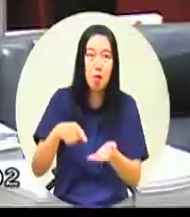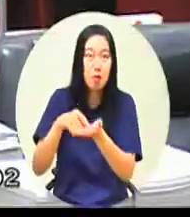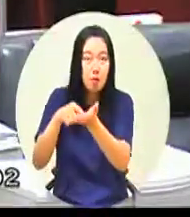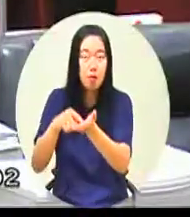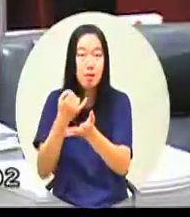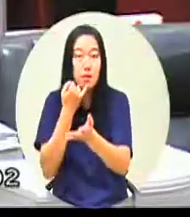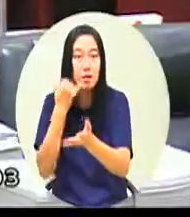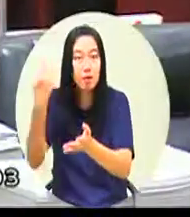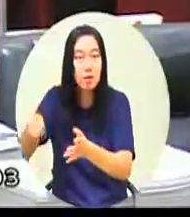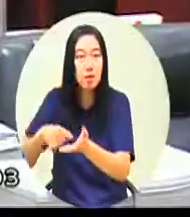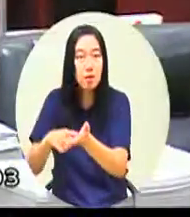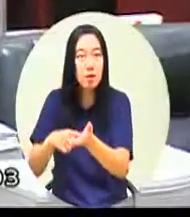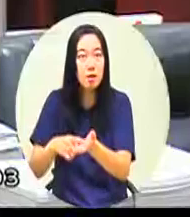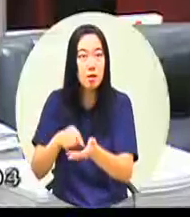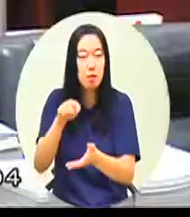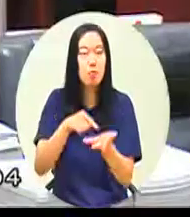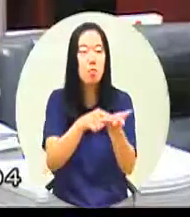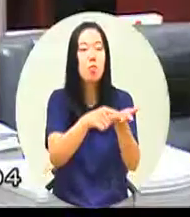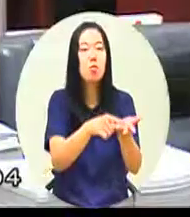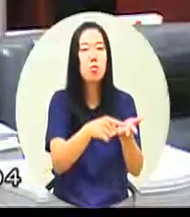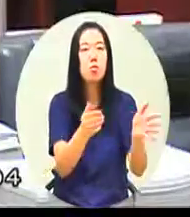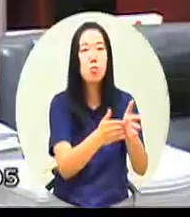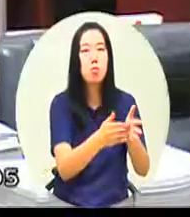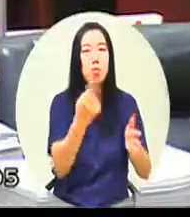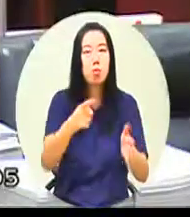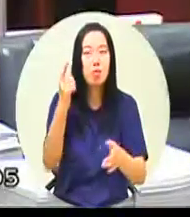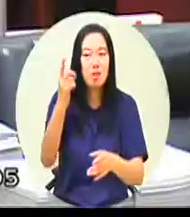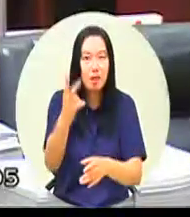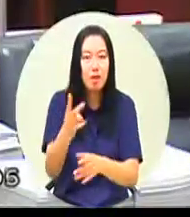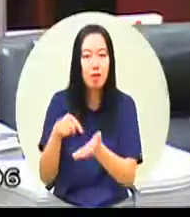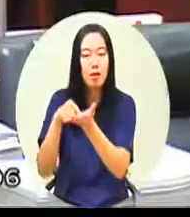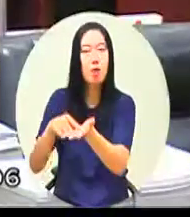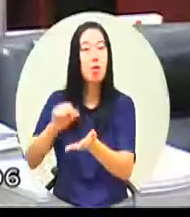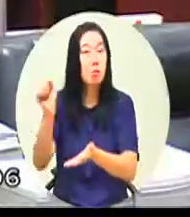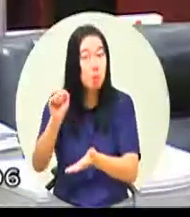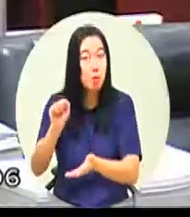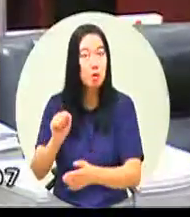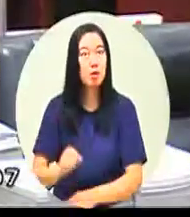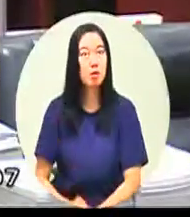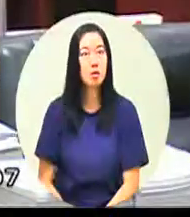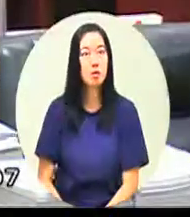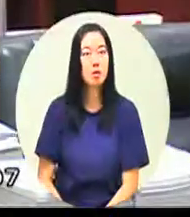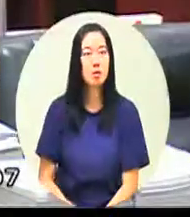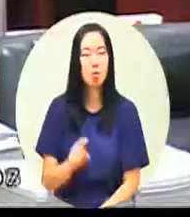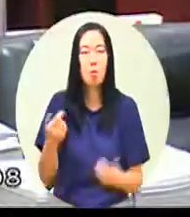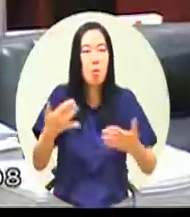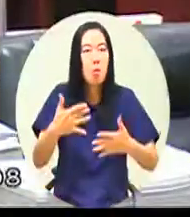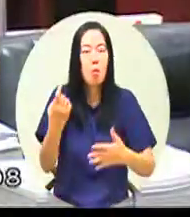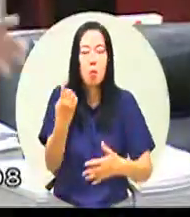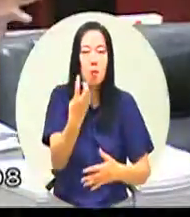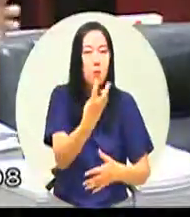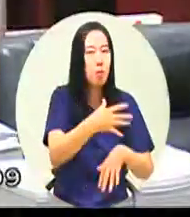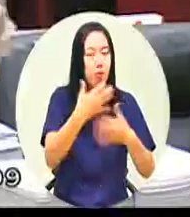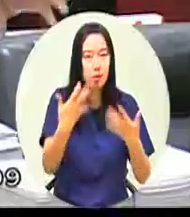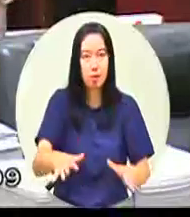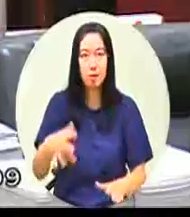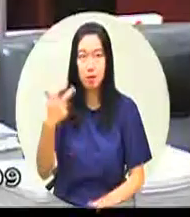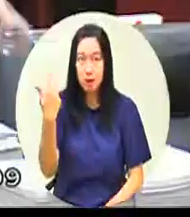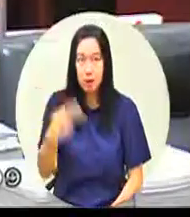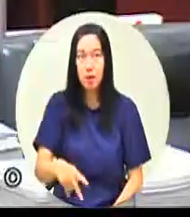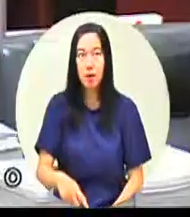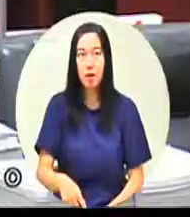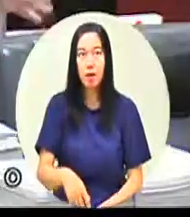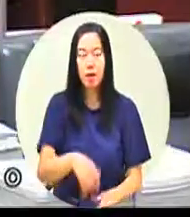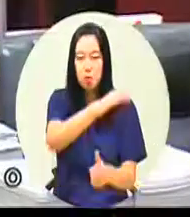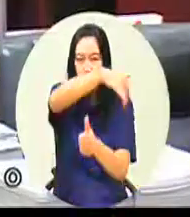对不对？他说这个已经申请过了又不能申请，这个问题凡事 都有必要哈，所